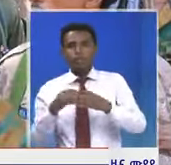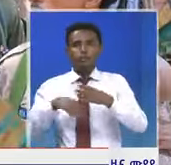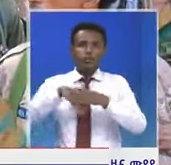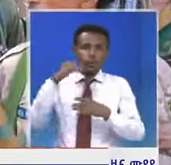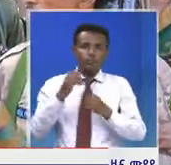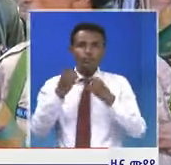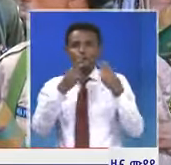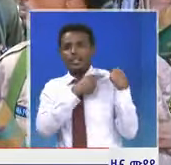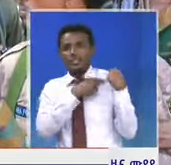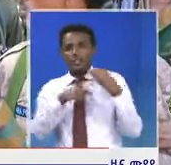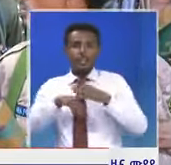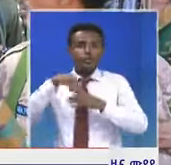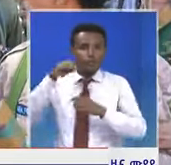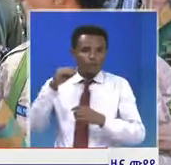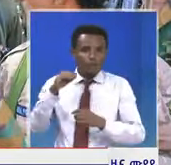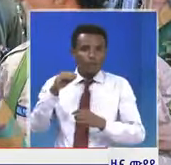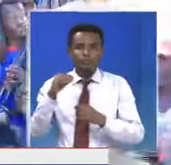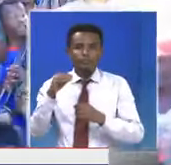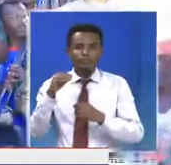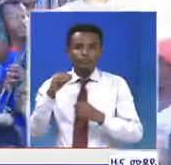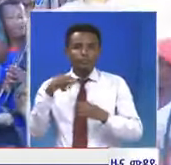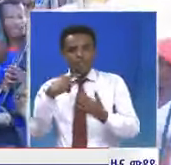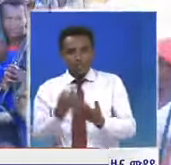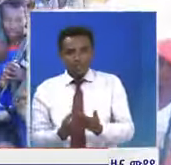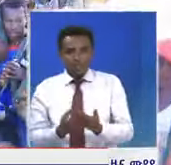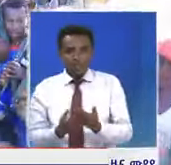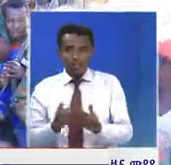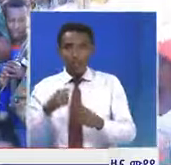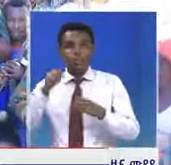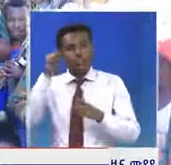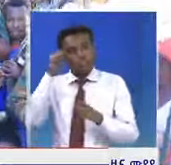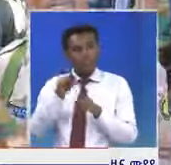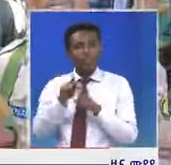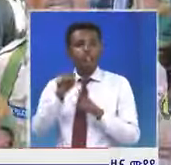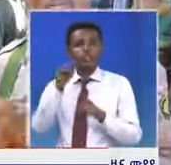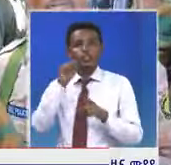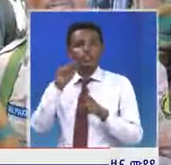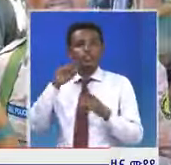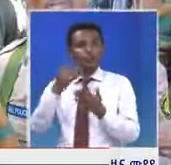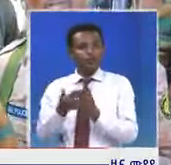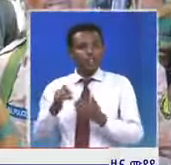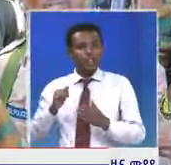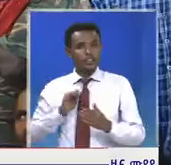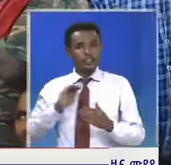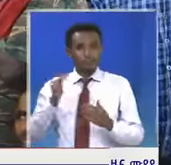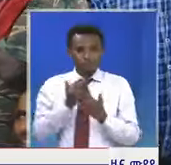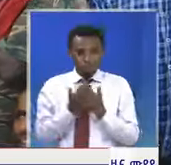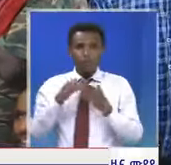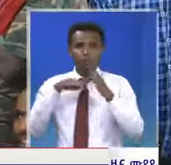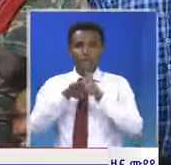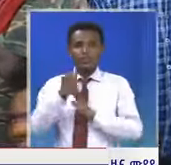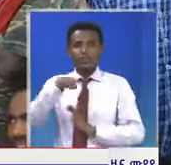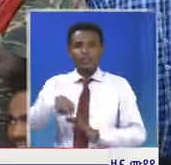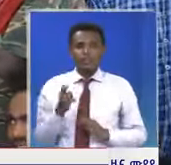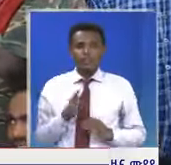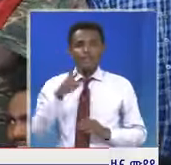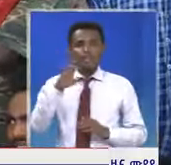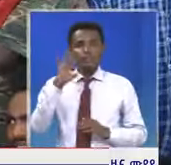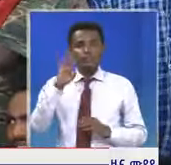ባለስልጣን የሚወጣበት ስለዚህ ወንድሞቻችን ልጆቻችን ወደ መከላከያ መቀላቀል አለበት። ዋታ 28 አመት